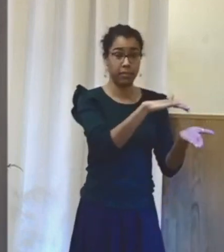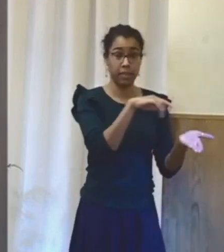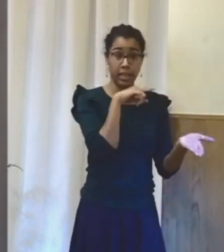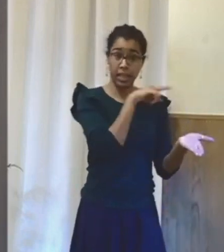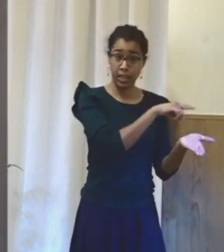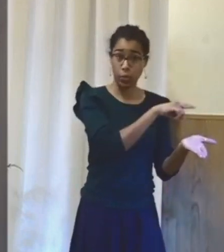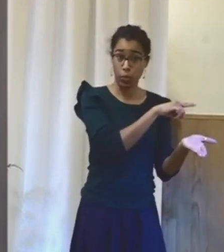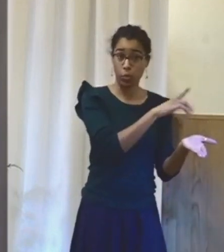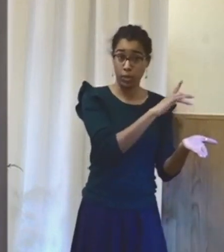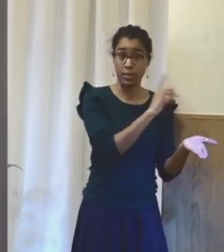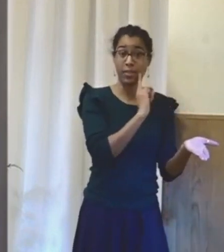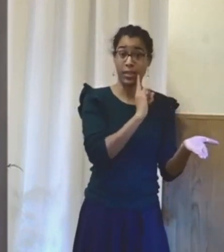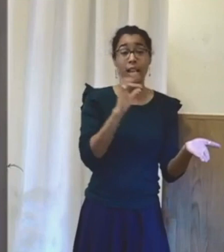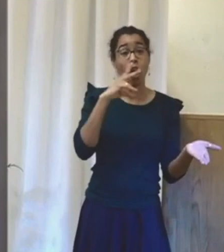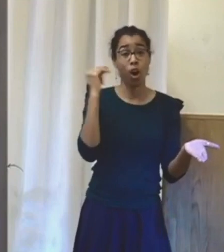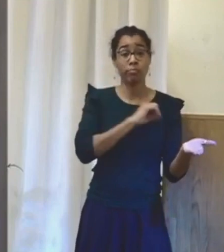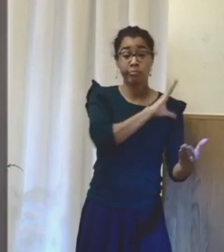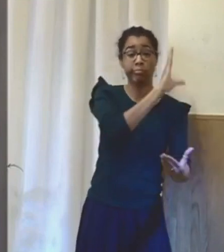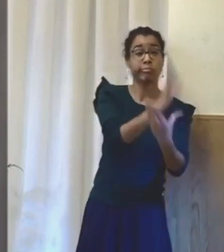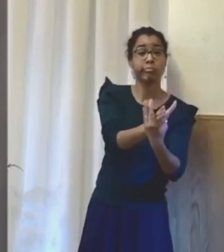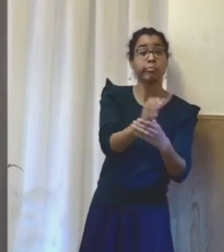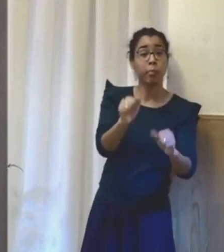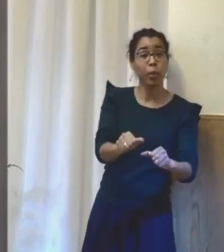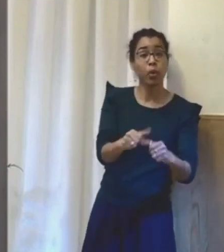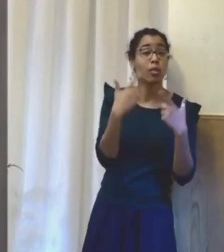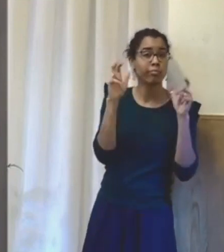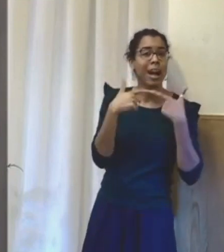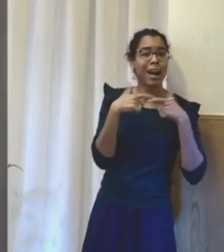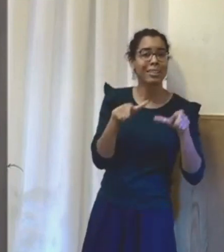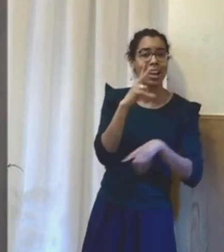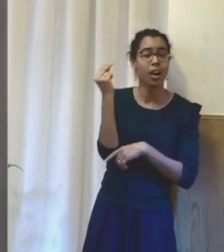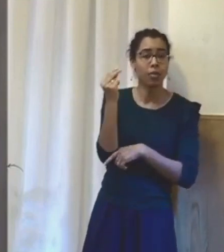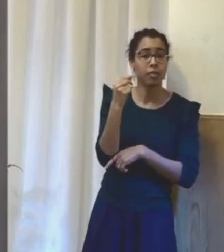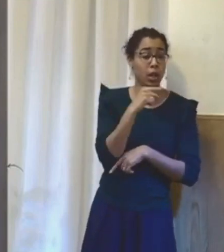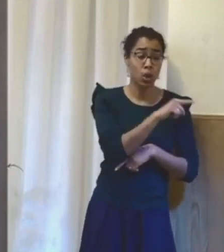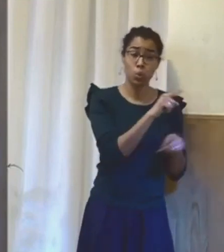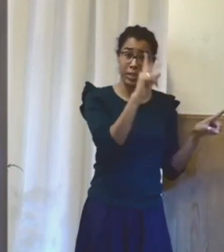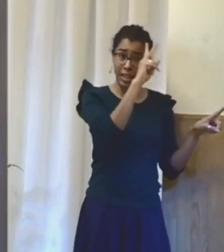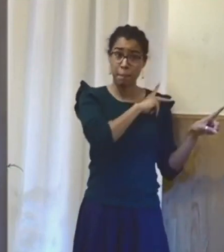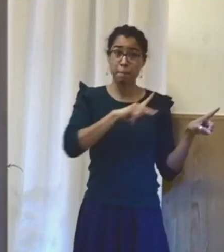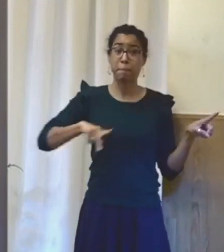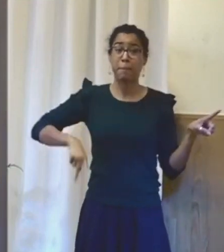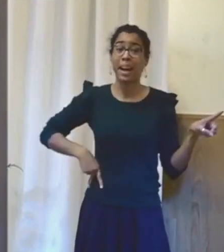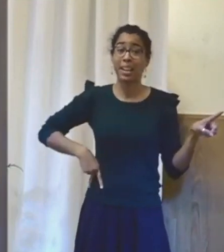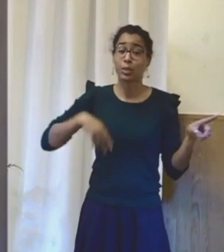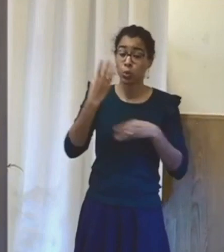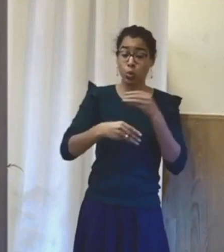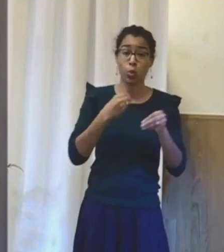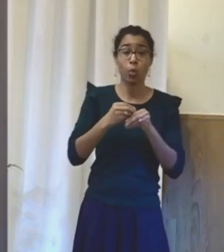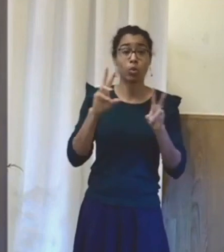a accès à l'homme. La parole de Dieu nous dit que Satan est le prince de ce monde, le Dieu de ce siècle.